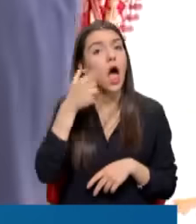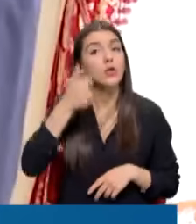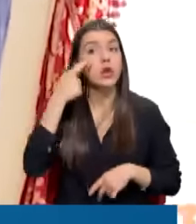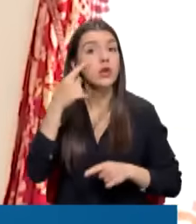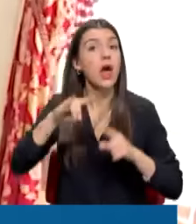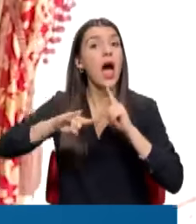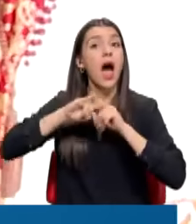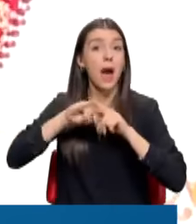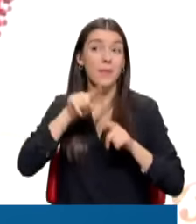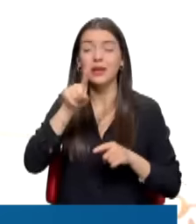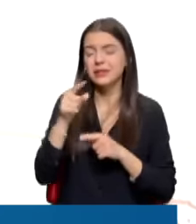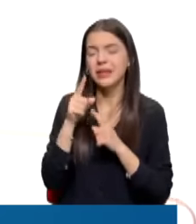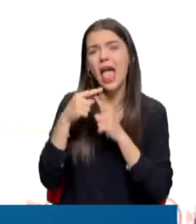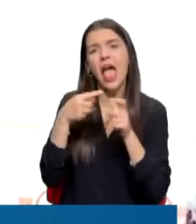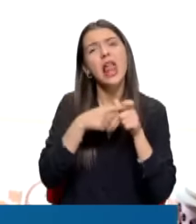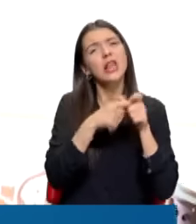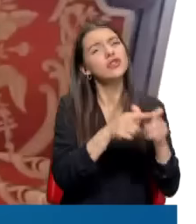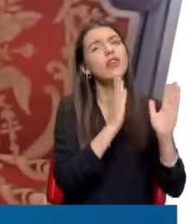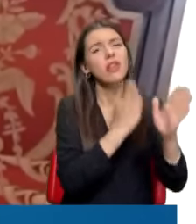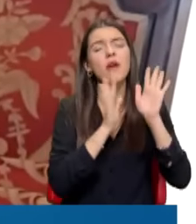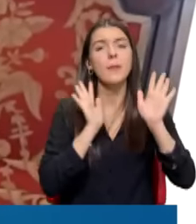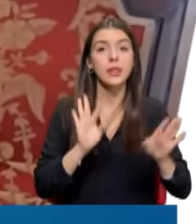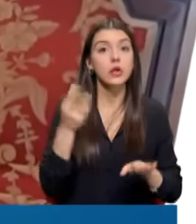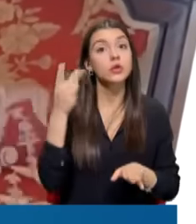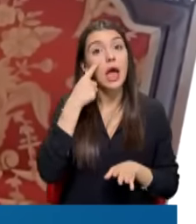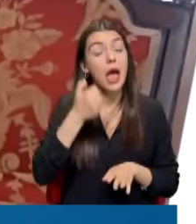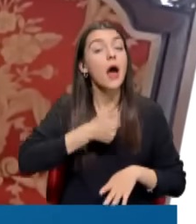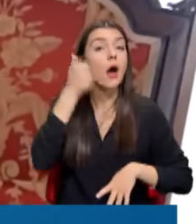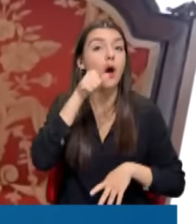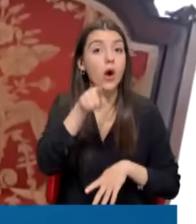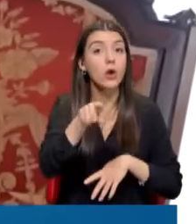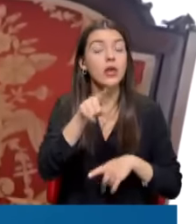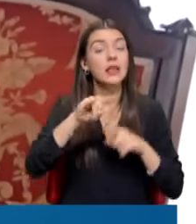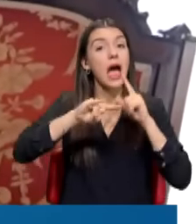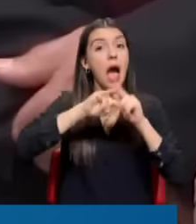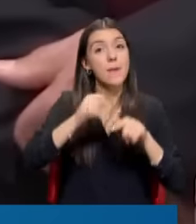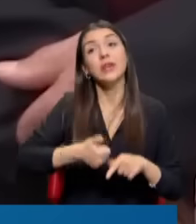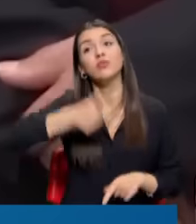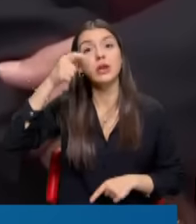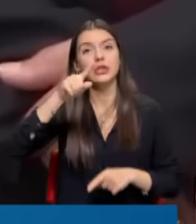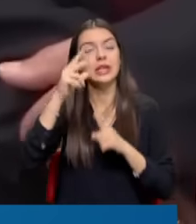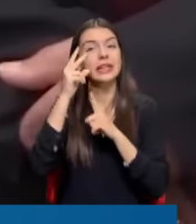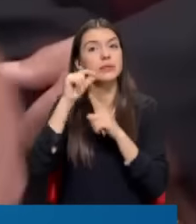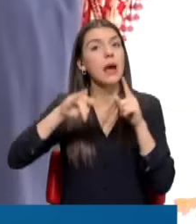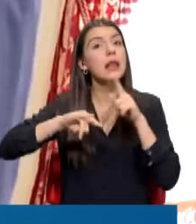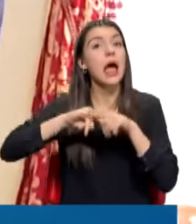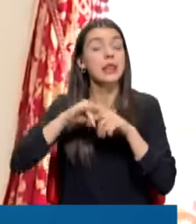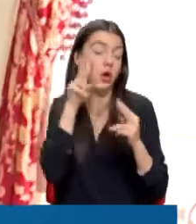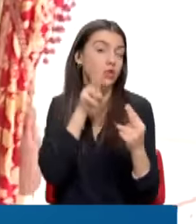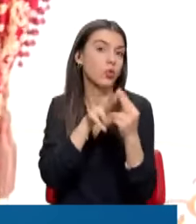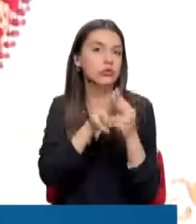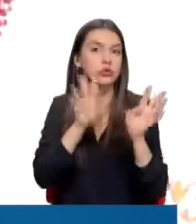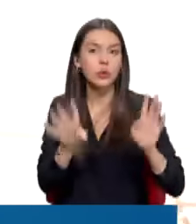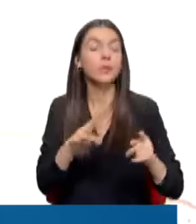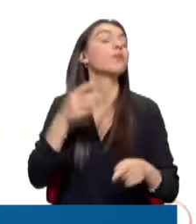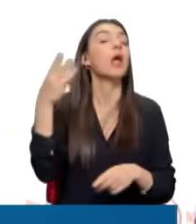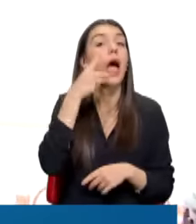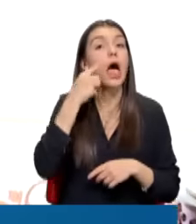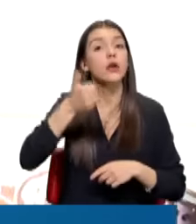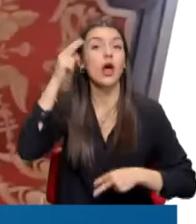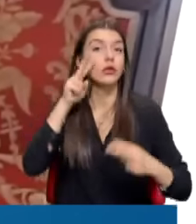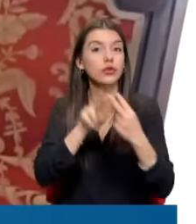cümleler üzerinden eleştirirken Cumhurbaşkanı İstanbul'da Hamas'ın lideri İsmail Haniye ile görüştü. Erdoğan'la